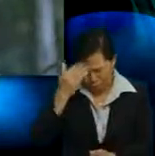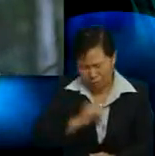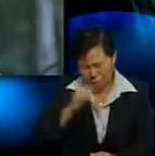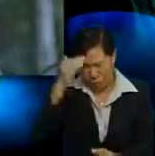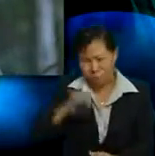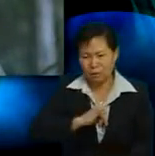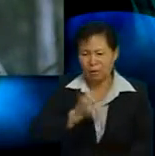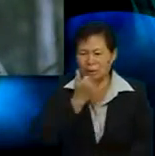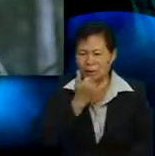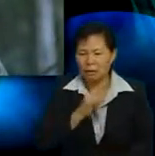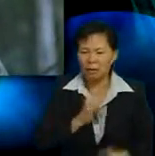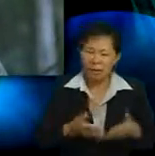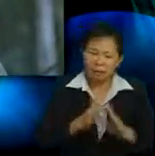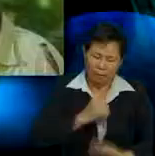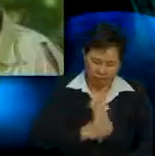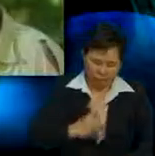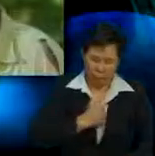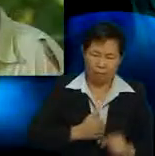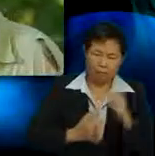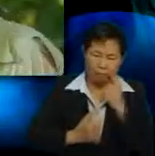yang salah. Saya minta maaf.